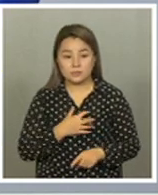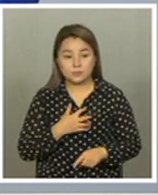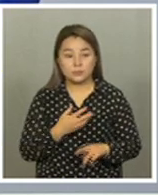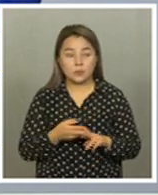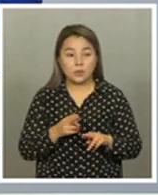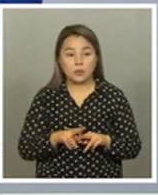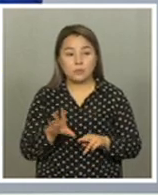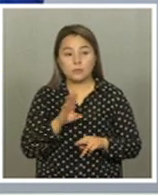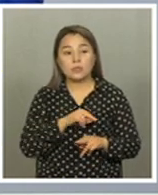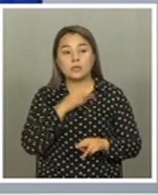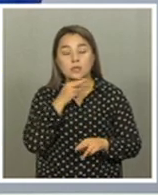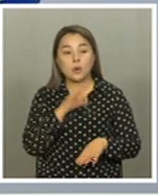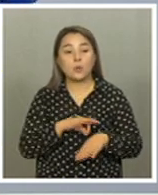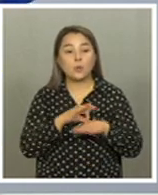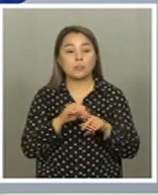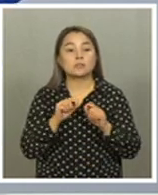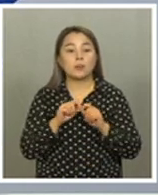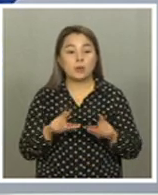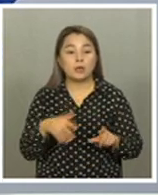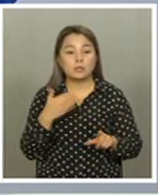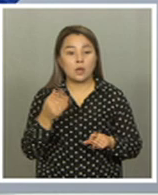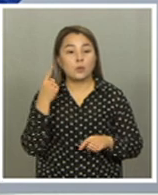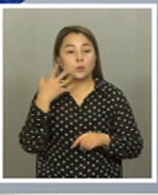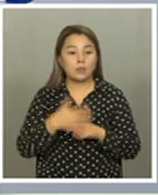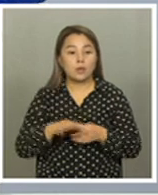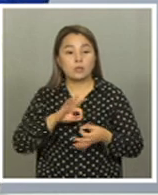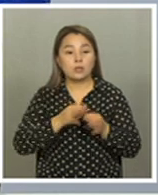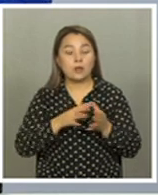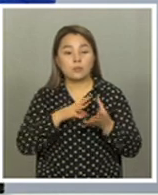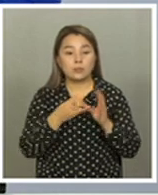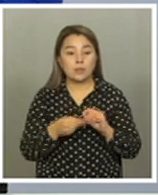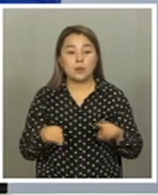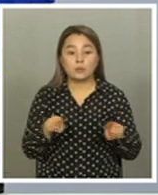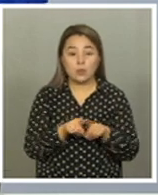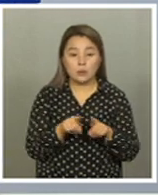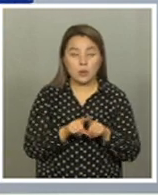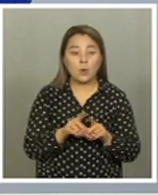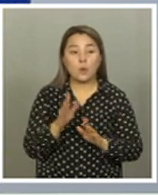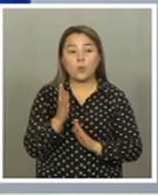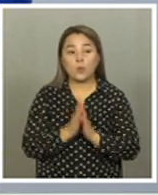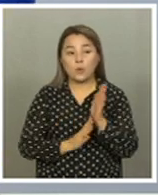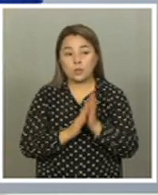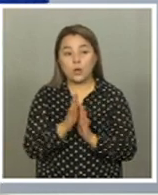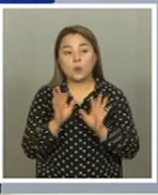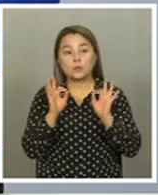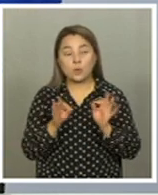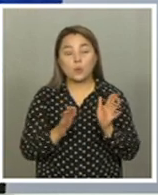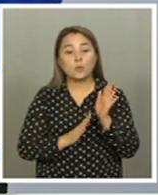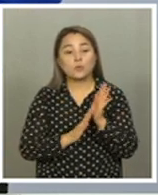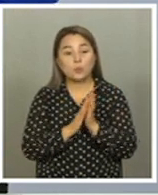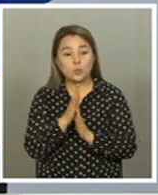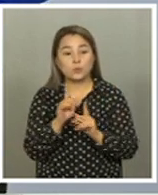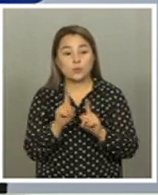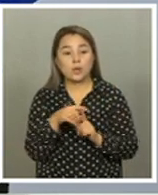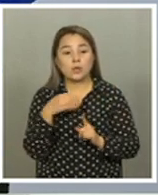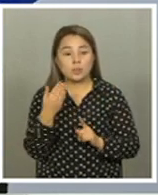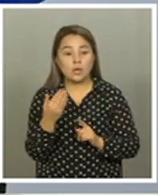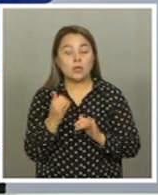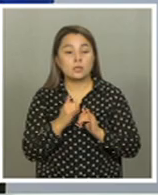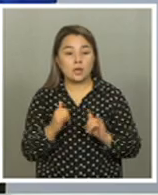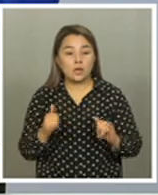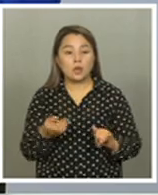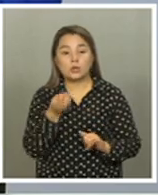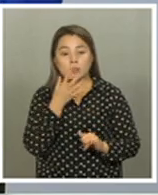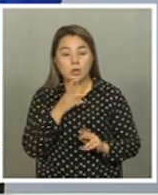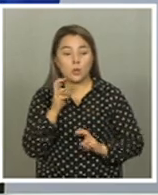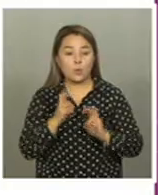Өздеріңіз өткен сабақта түсініп білгендеріңіздей, өсімдіктердің дұрыс өсуі үшін, одан жақсы өнім